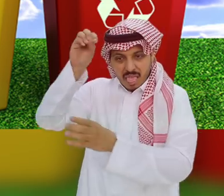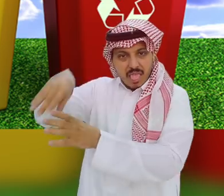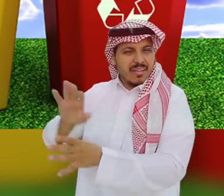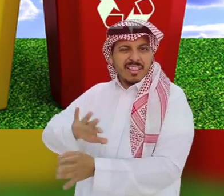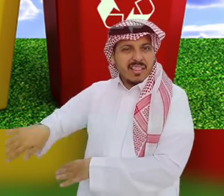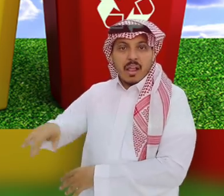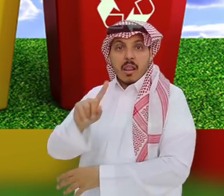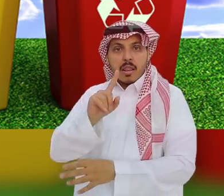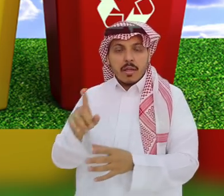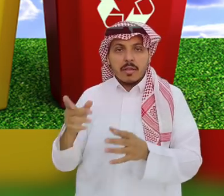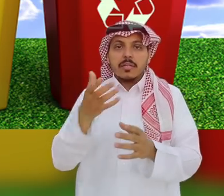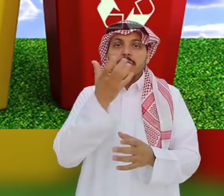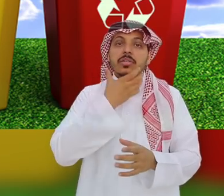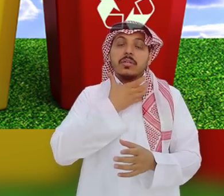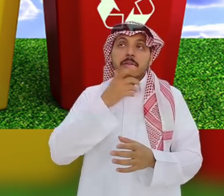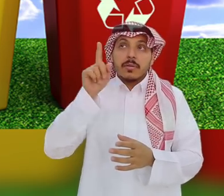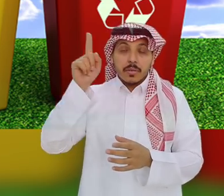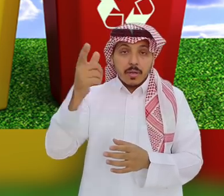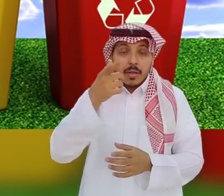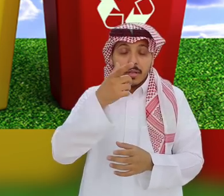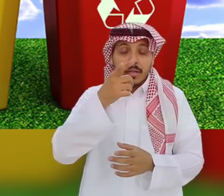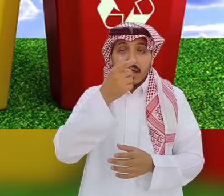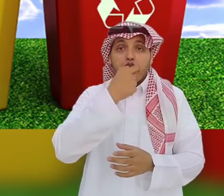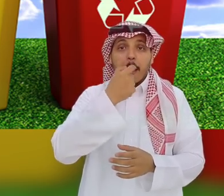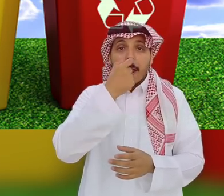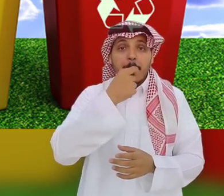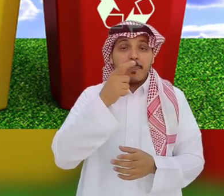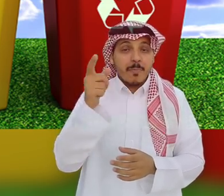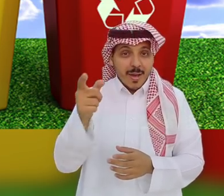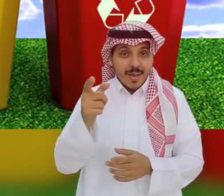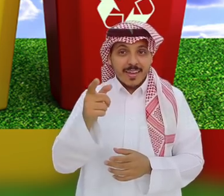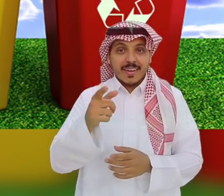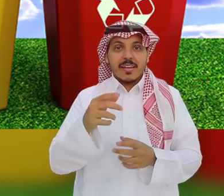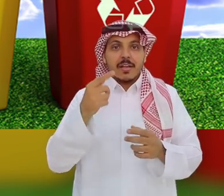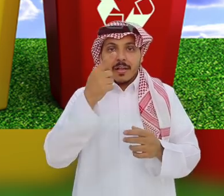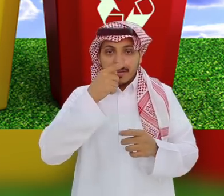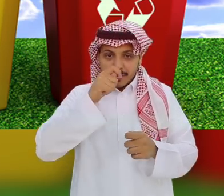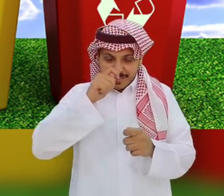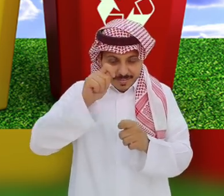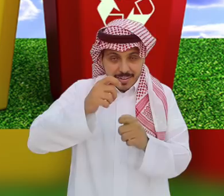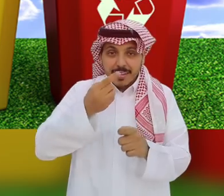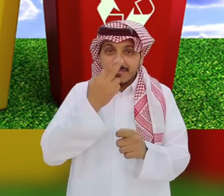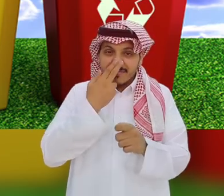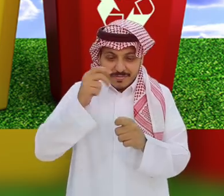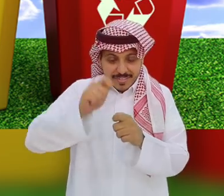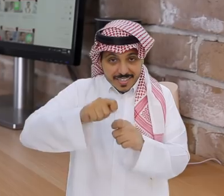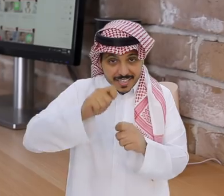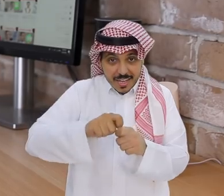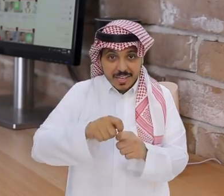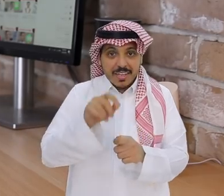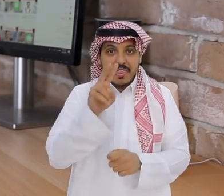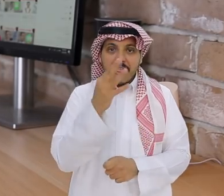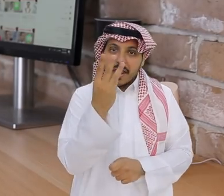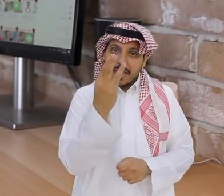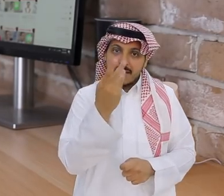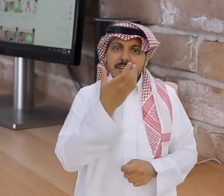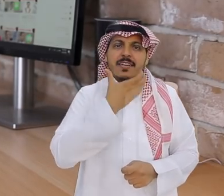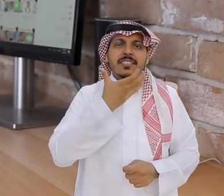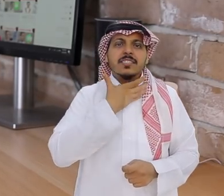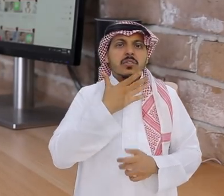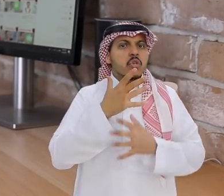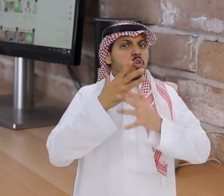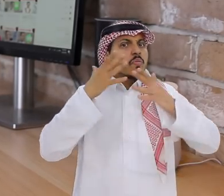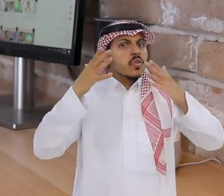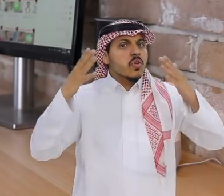زي اليابان وألمانيا والصين. والصين هي من أهم الدول اللي قاعدة تسوي موضوع إعادة التدوير وتبني